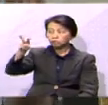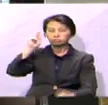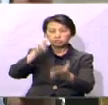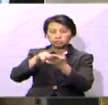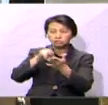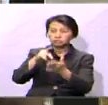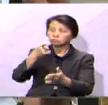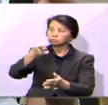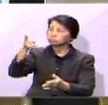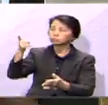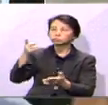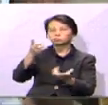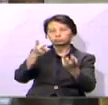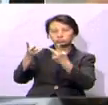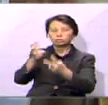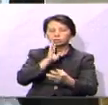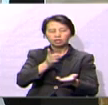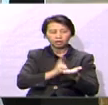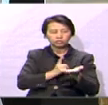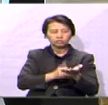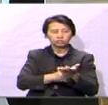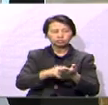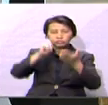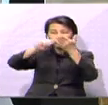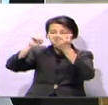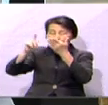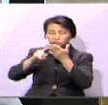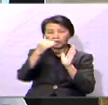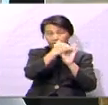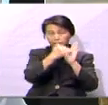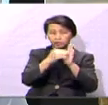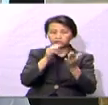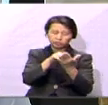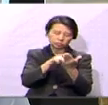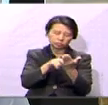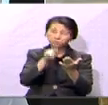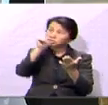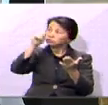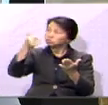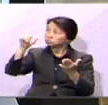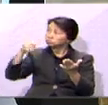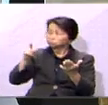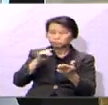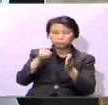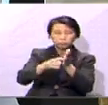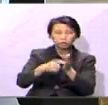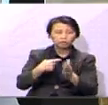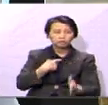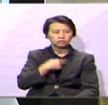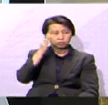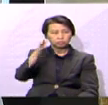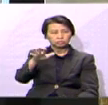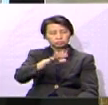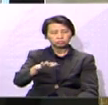pasti beberapa perkara yang data kita. Dia ada perbincangan lah, dia ada a few checklist ada yang untuk memenuhi keperluan dan kita jangkakan kalau